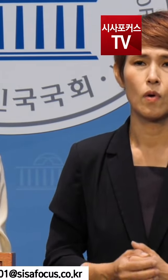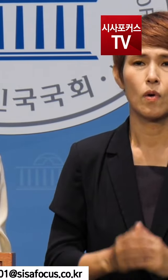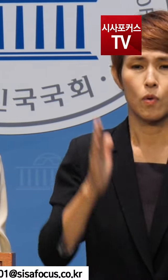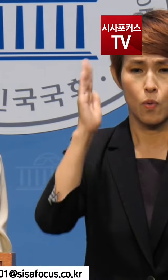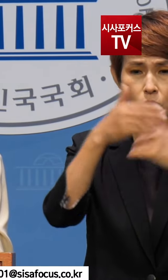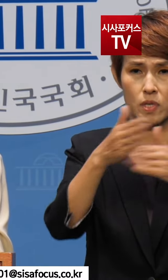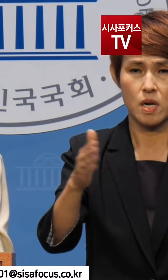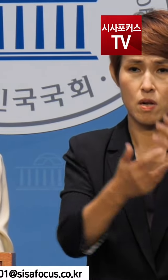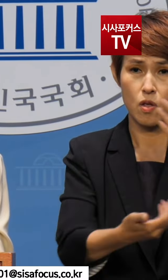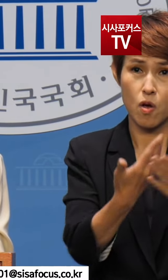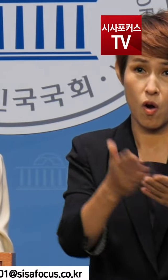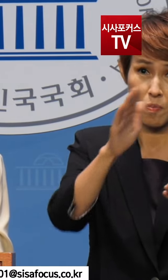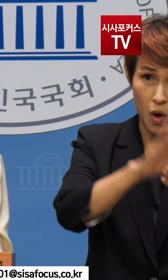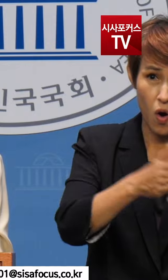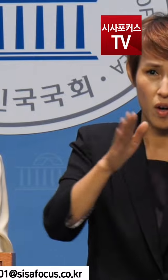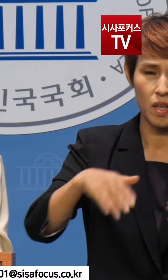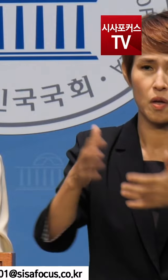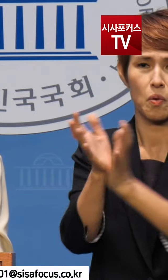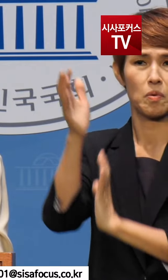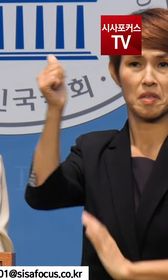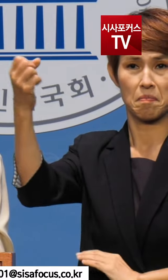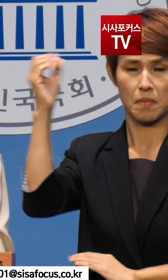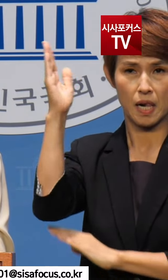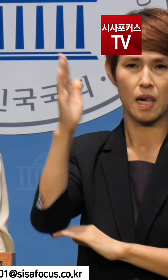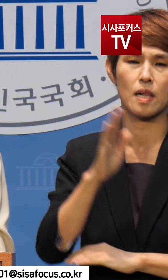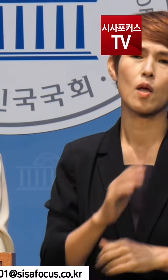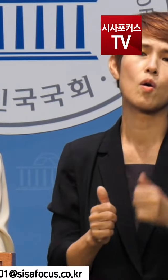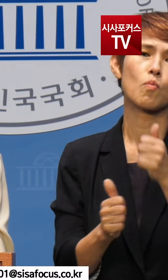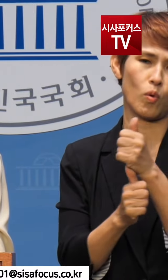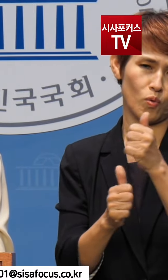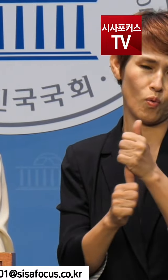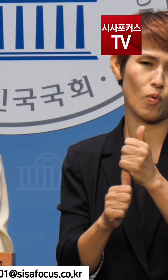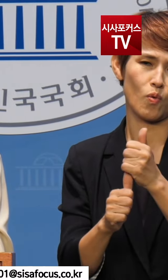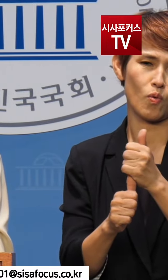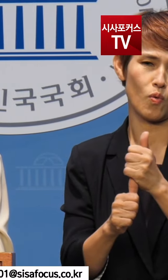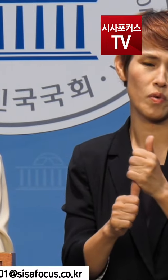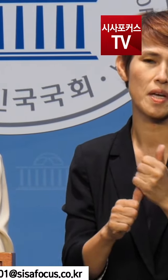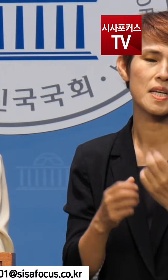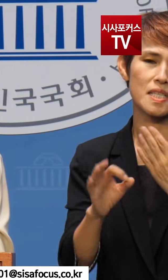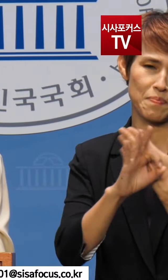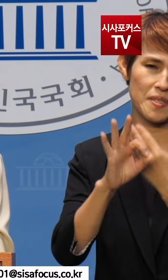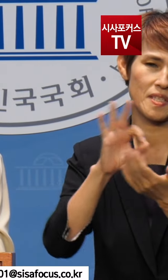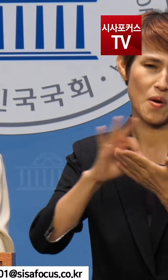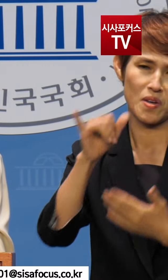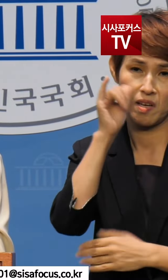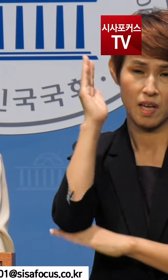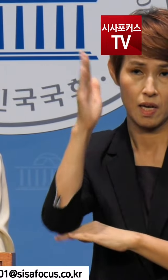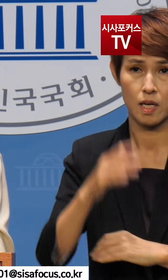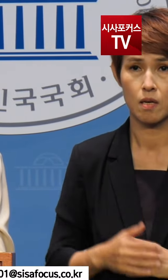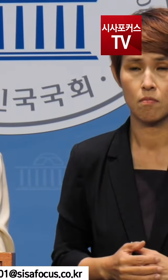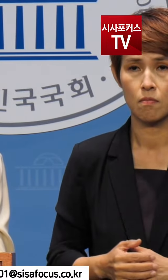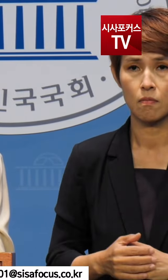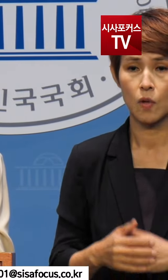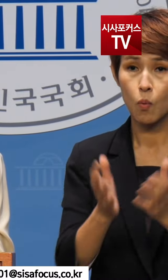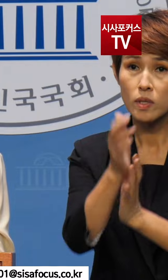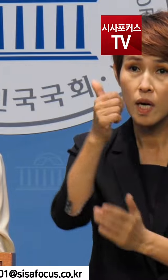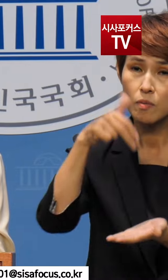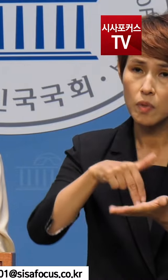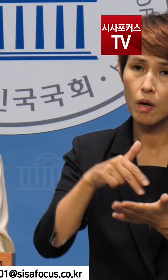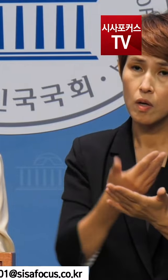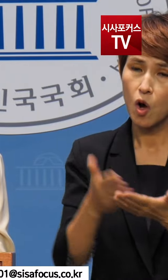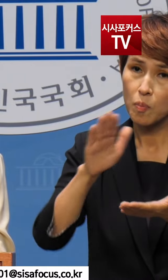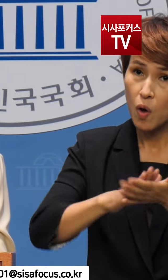교실혁명인데 장관은 이제 와서 그냥 보조수단이라고 합니다. 여기에 대한 제2원장은 어떤 입장입니까?